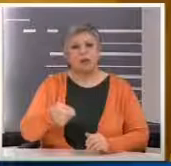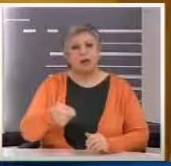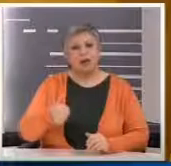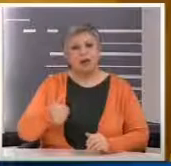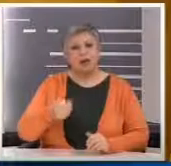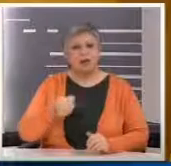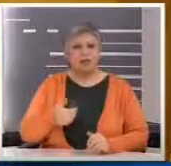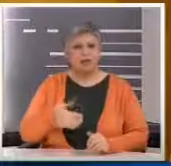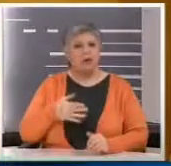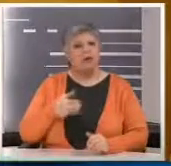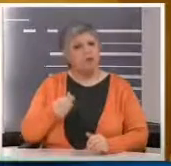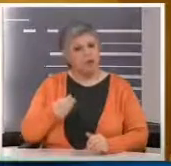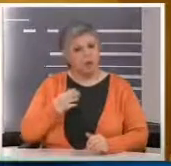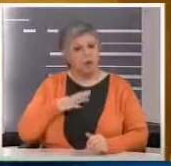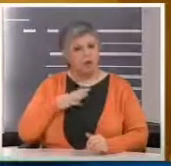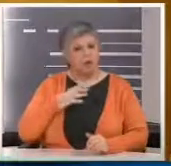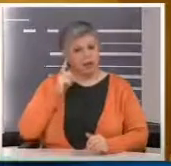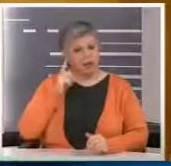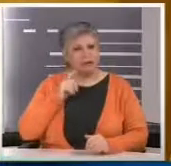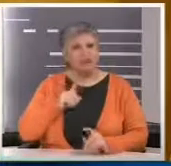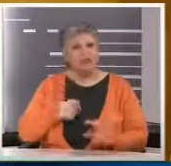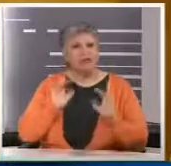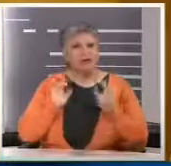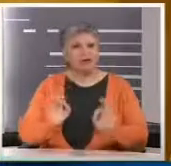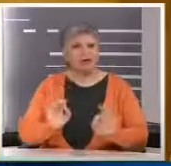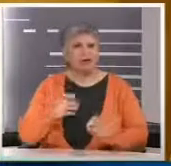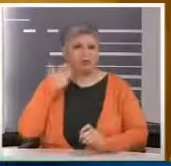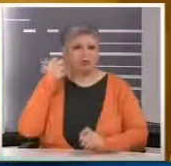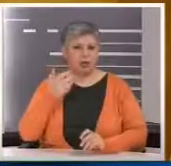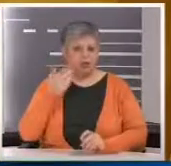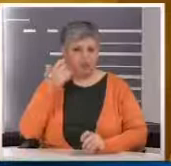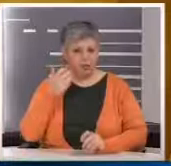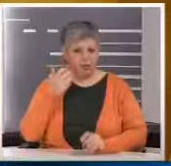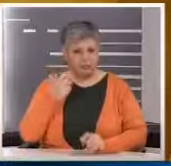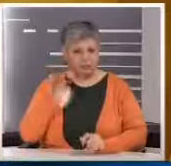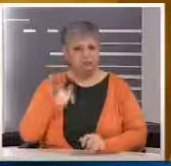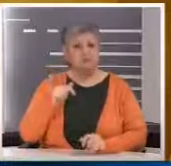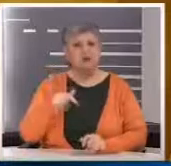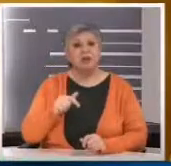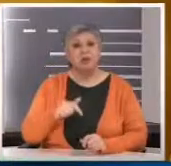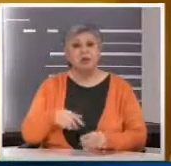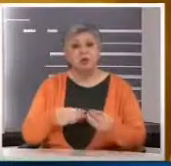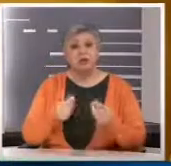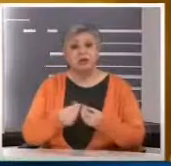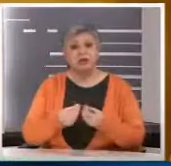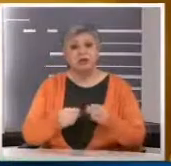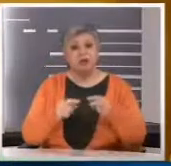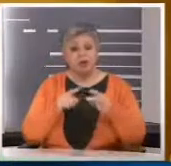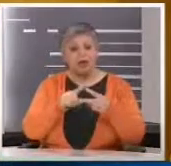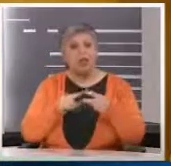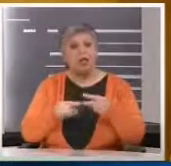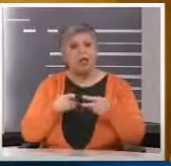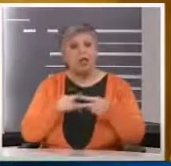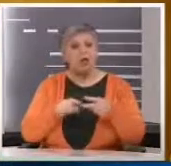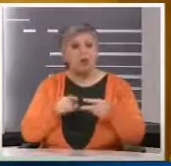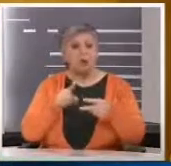αυτό το πράγμα θα καταλαβαίνουν. Άρα λοιπόν είναι ένας συνδυασμός και των δύο πραγμάτων.